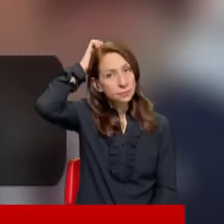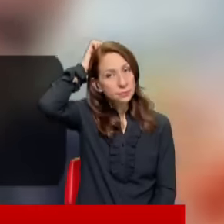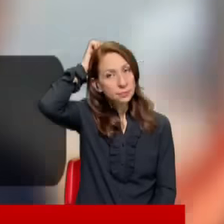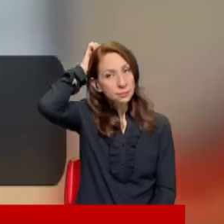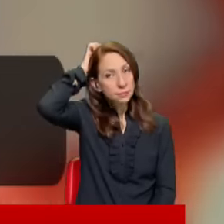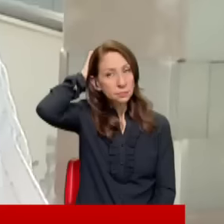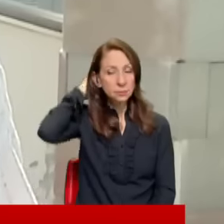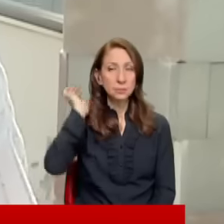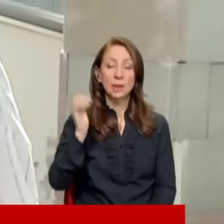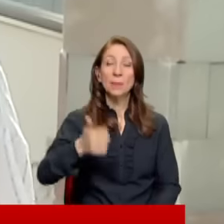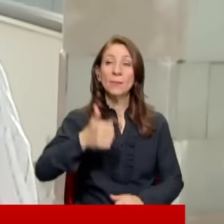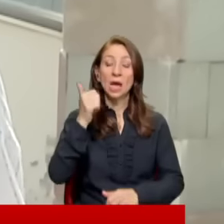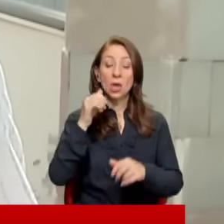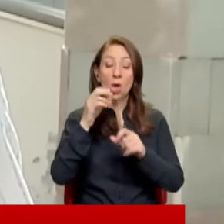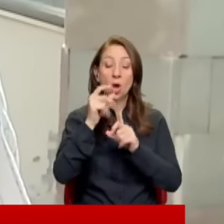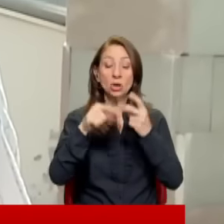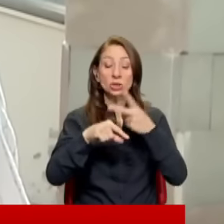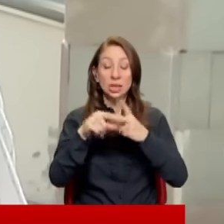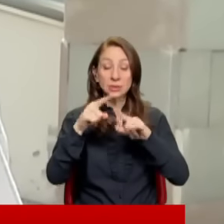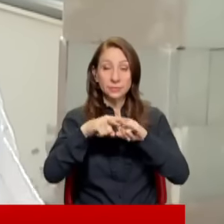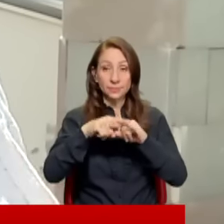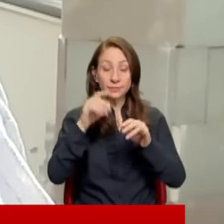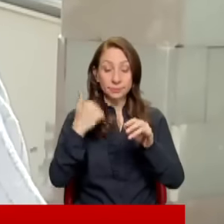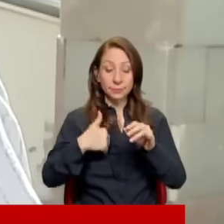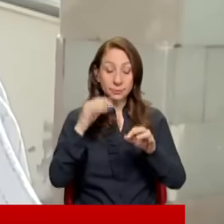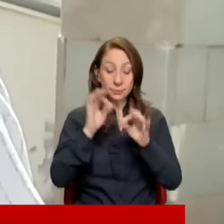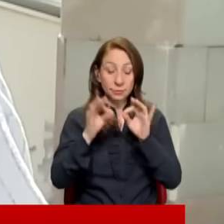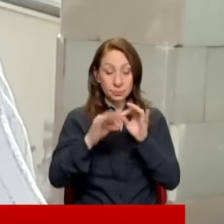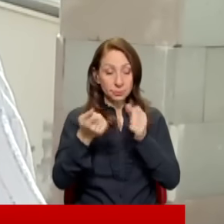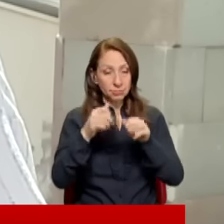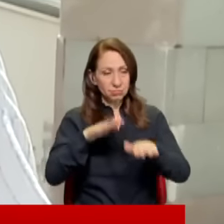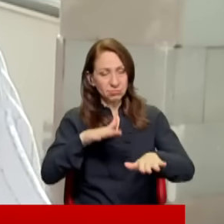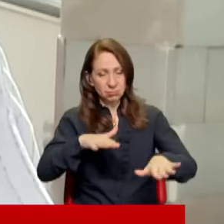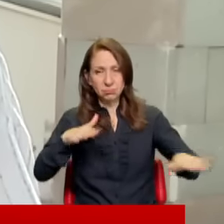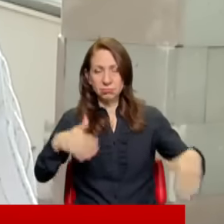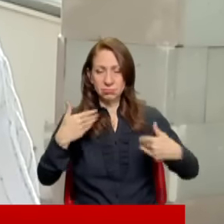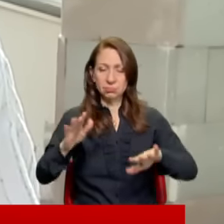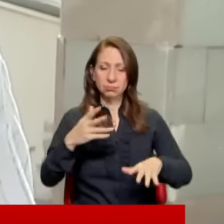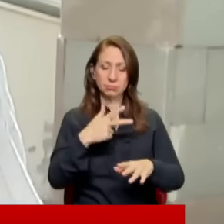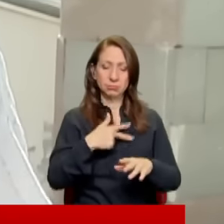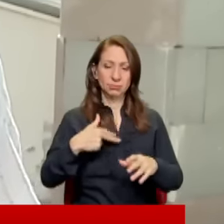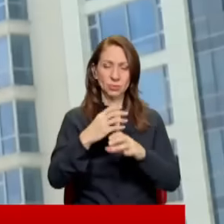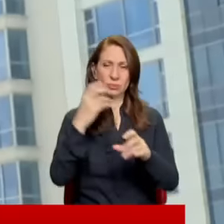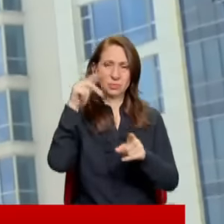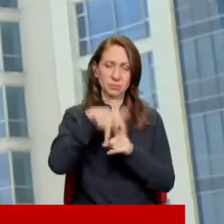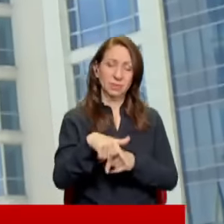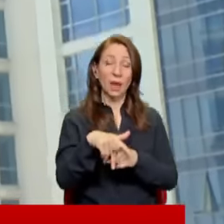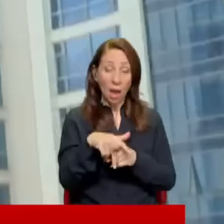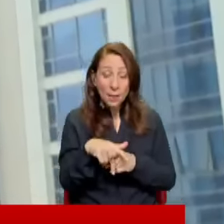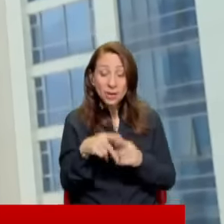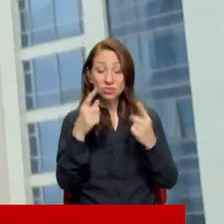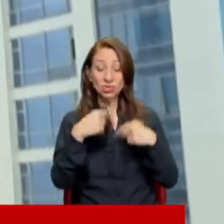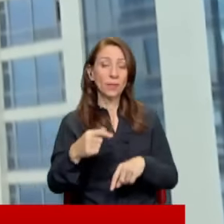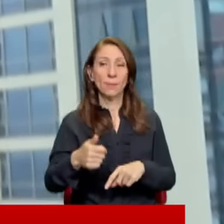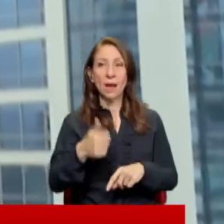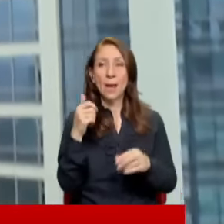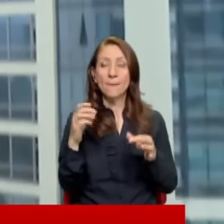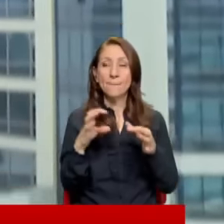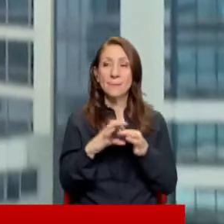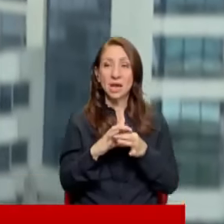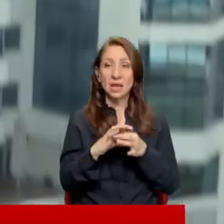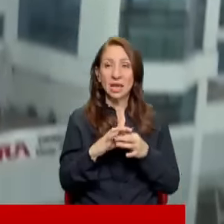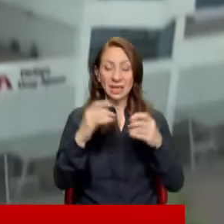kurtarmış olduk bakan özasi kunda tasarruf için uzun aranç konvoylarına bıraktık otobüse bindik dedi Ama iddiaya göre Çevre Bakanlığına